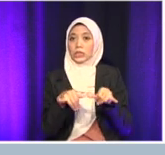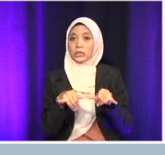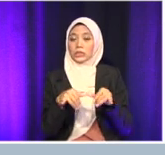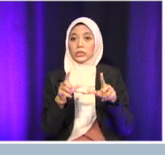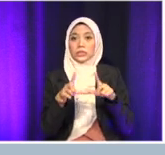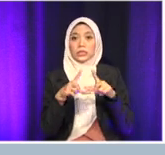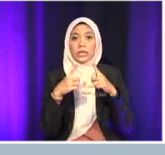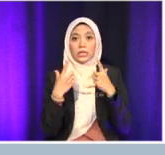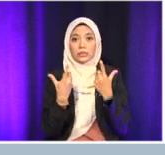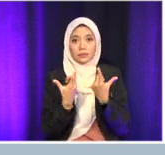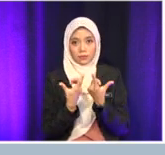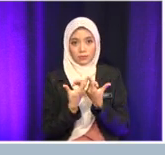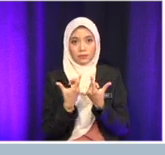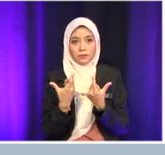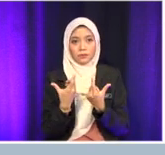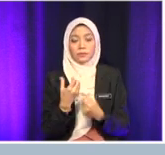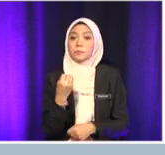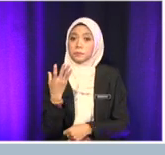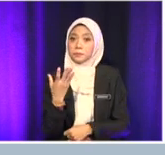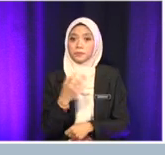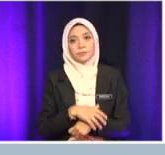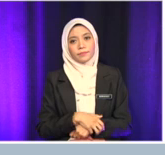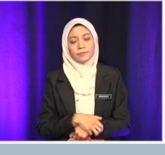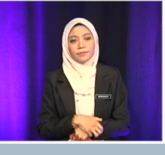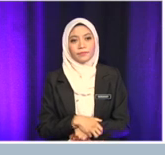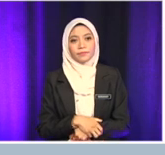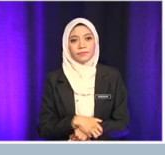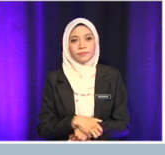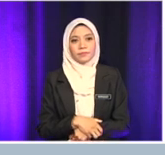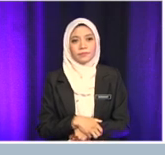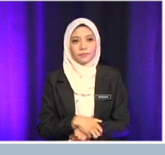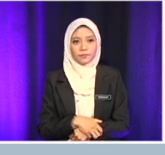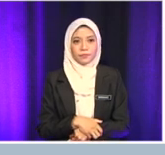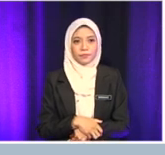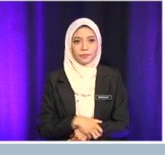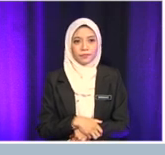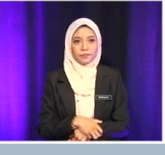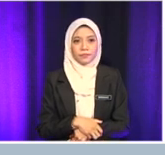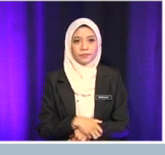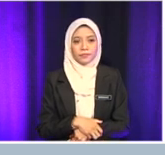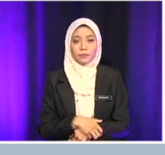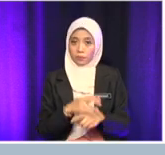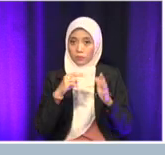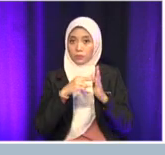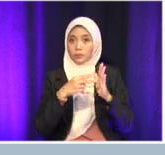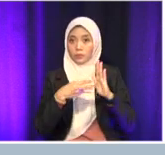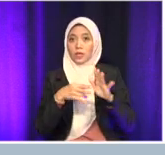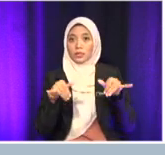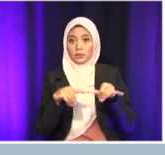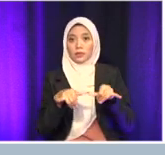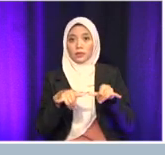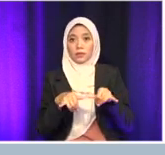hingga 13 size-nya adalah 9 10 11 12 dan 13 nya ada